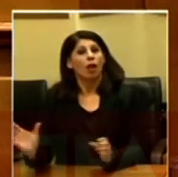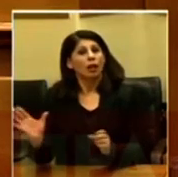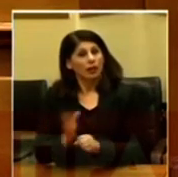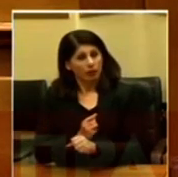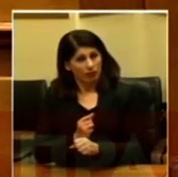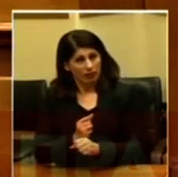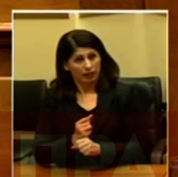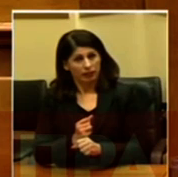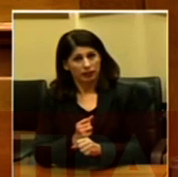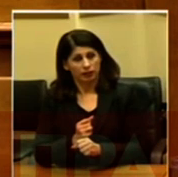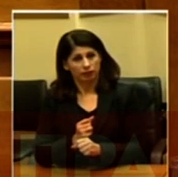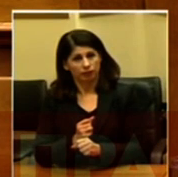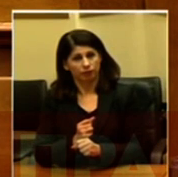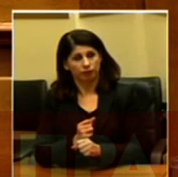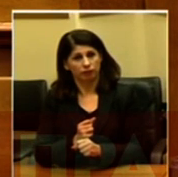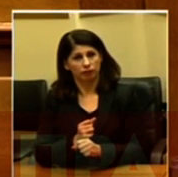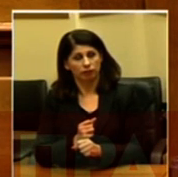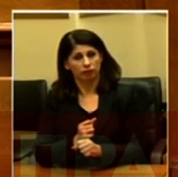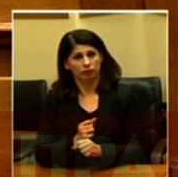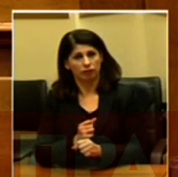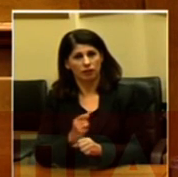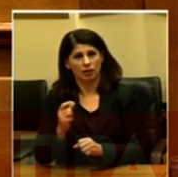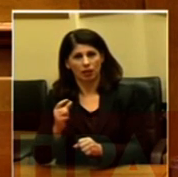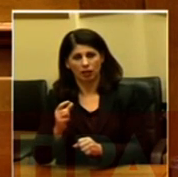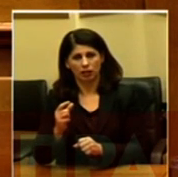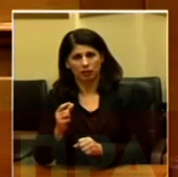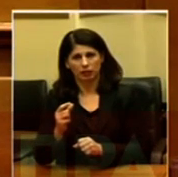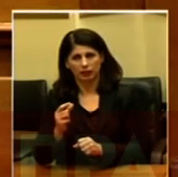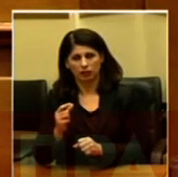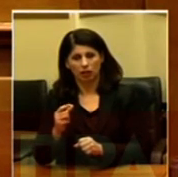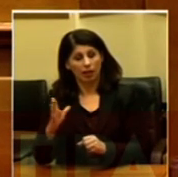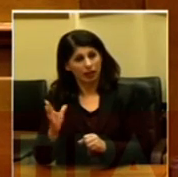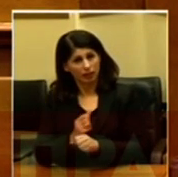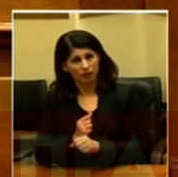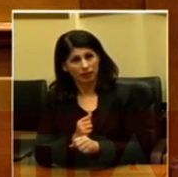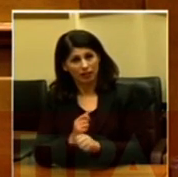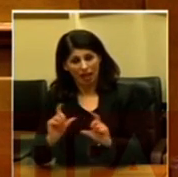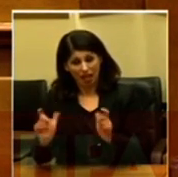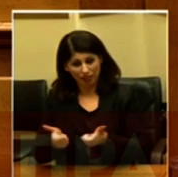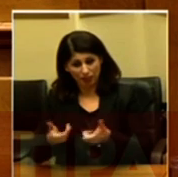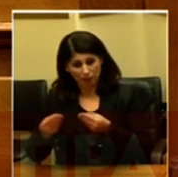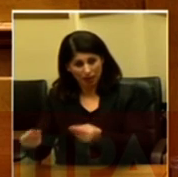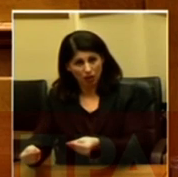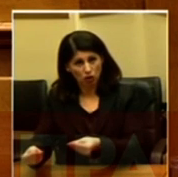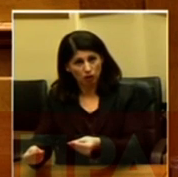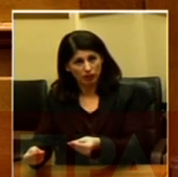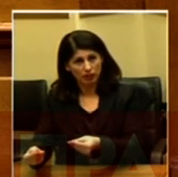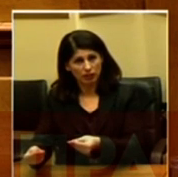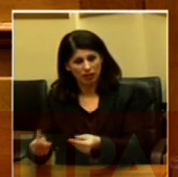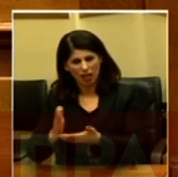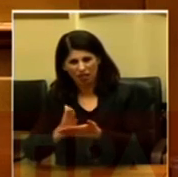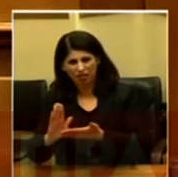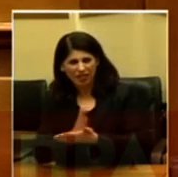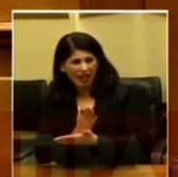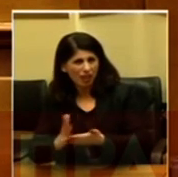Καταφέρατε λίγο ησυχία, παρακαλώ πολύ. Με μία κίνηση. Εθνική παραχώρηση,